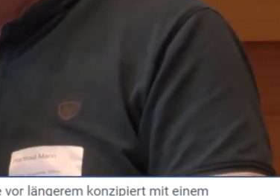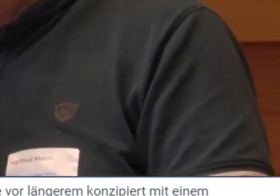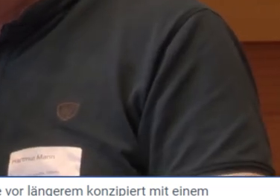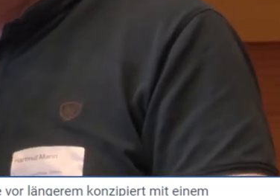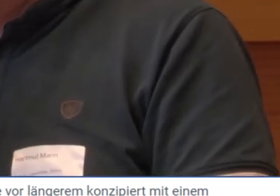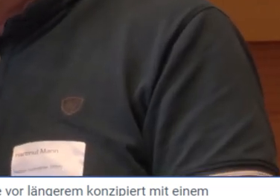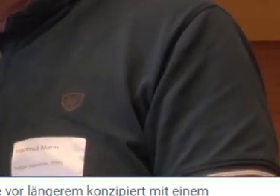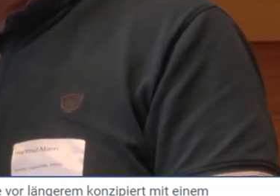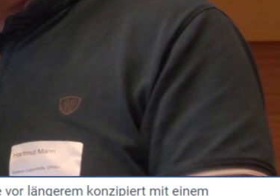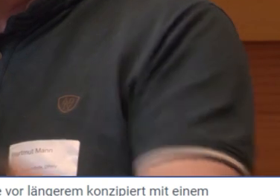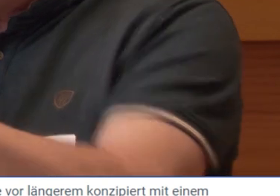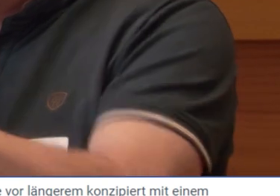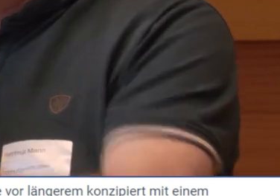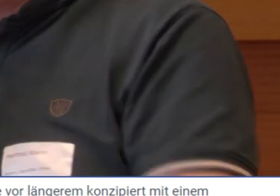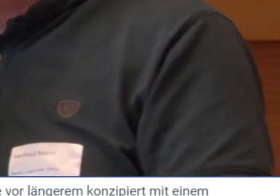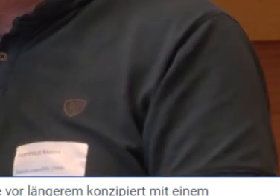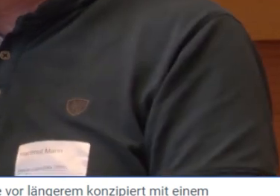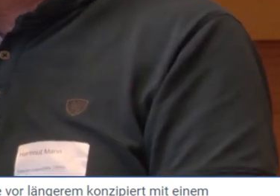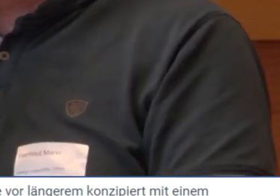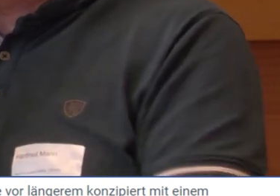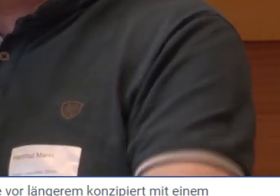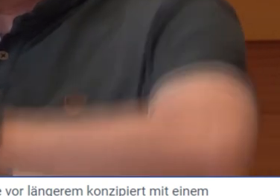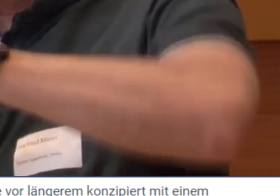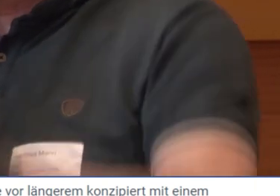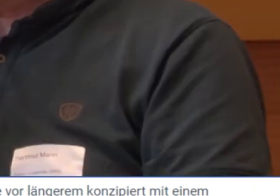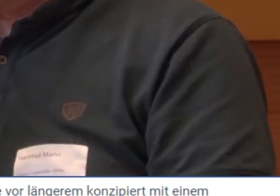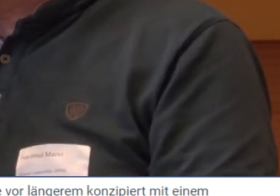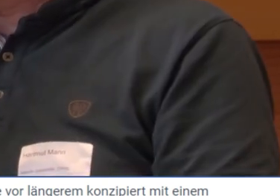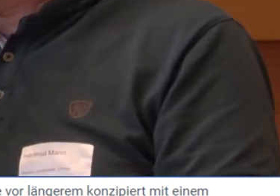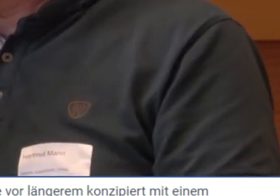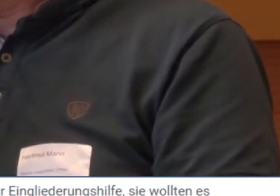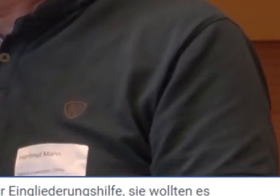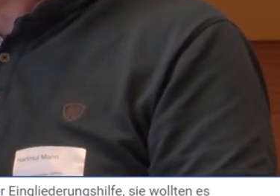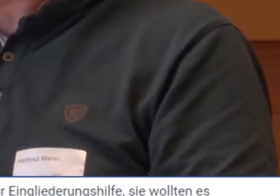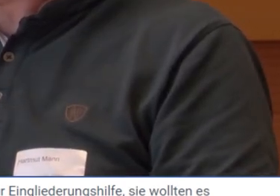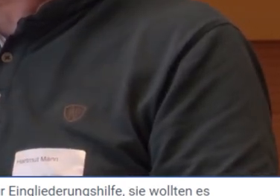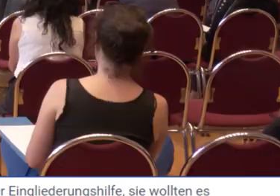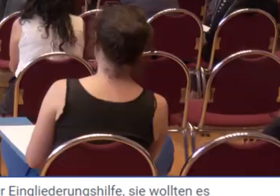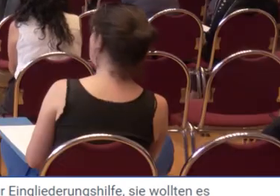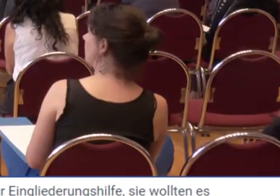was zur Jugendhilfe die eigentlich eher in der Situation wäre sozusagen flexibel zu reagieren